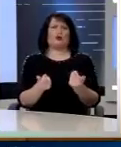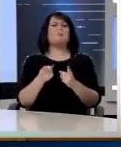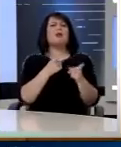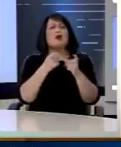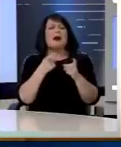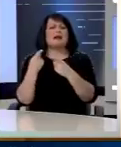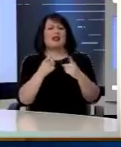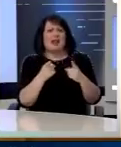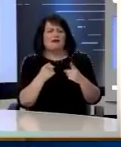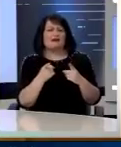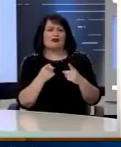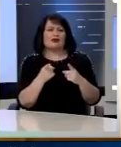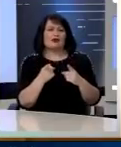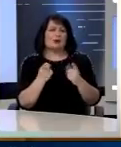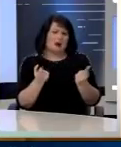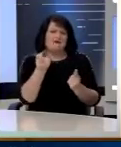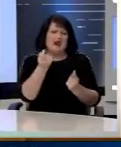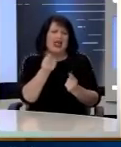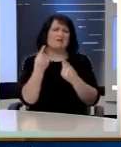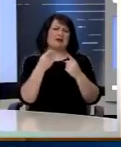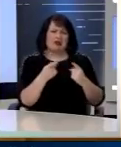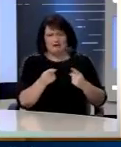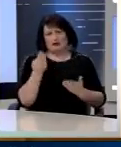πυρομαχικών, κυρίως μικρού διαμετρήματος, από τα ΕΑΣ.